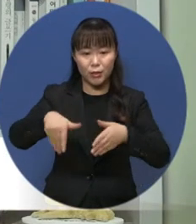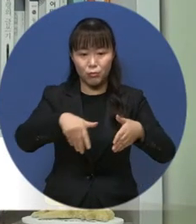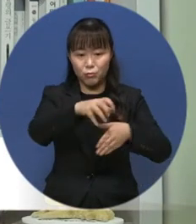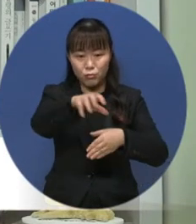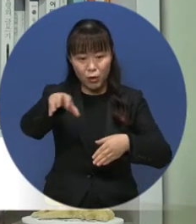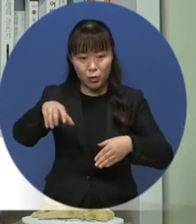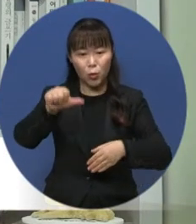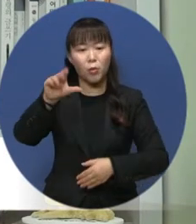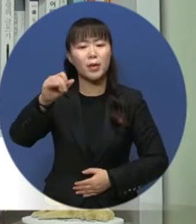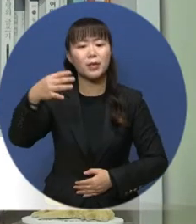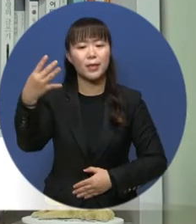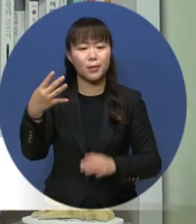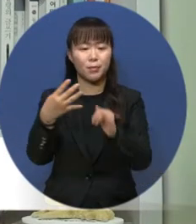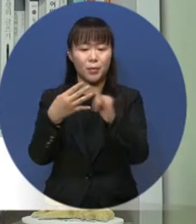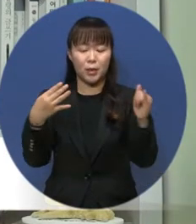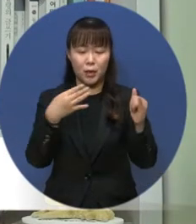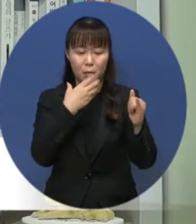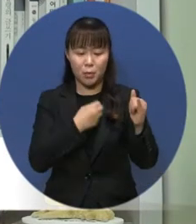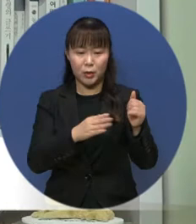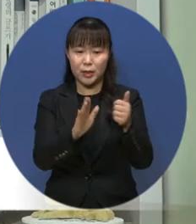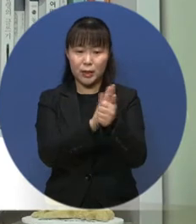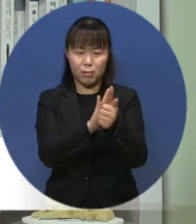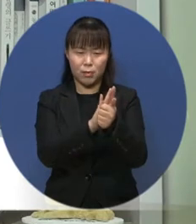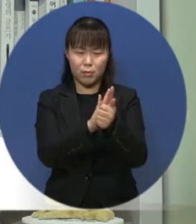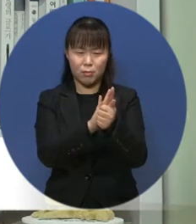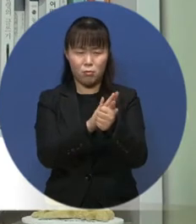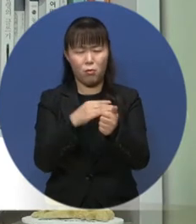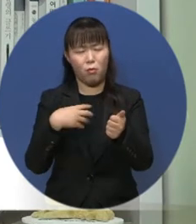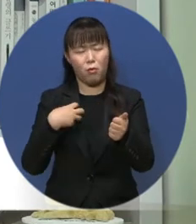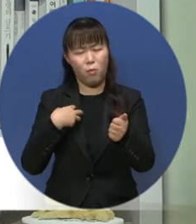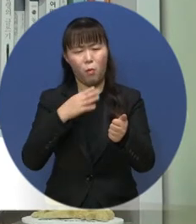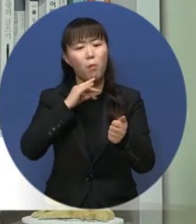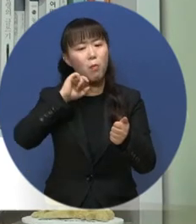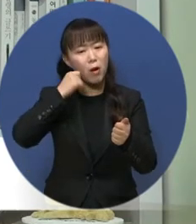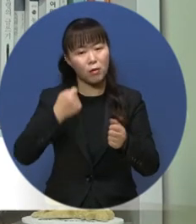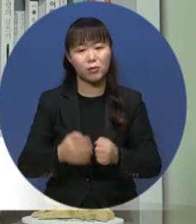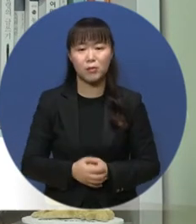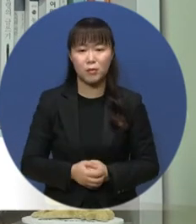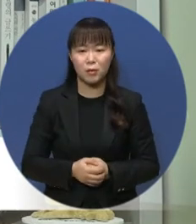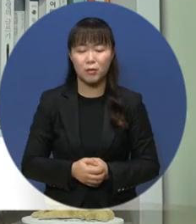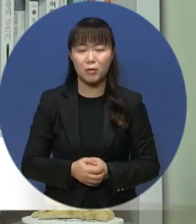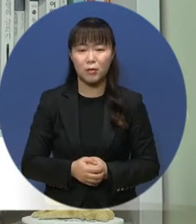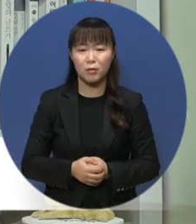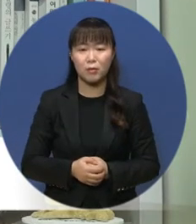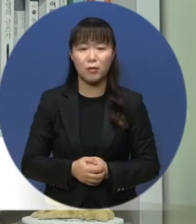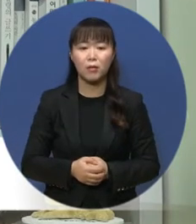5만 4천여 명의 복지 서비스를 감당하기 너무 어렵습니다. 그래서